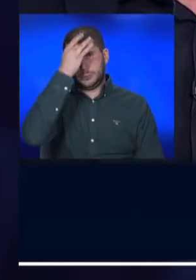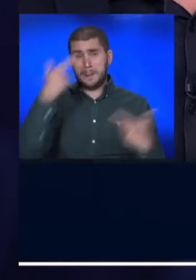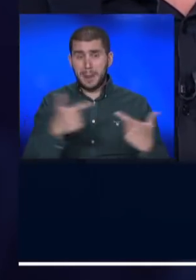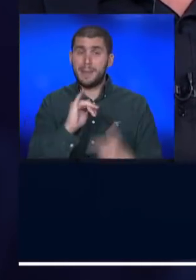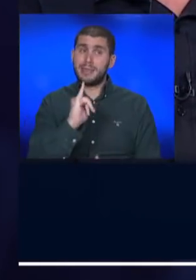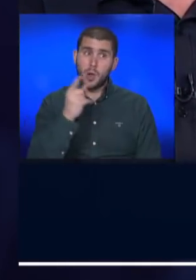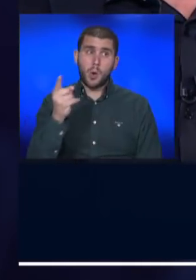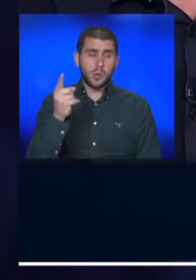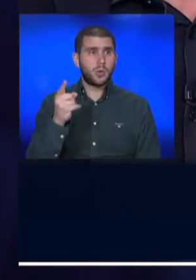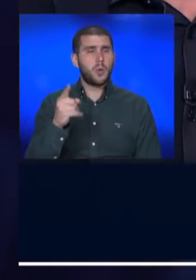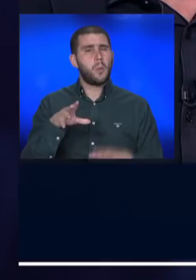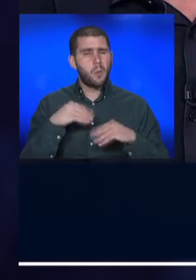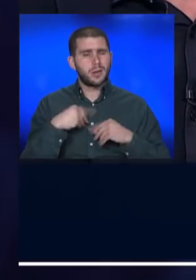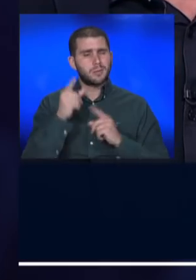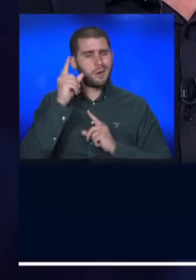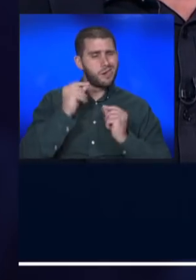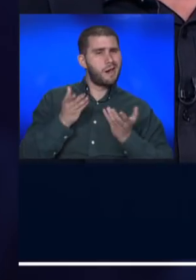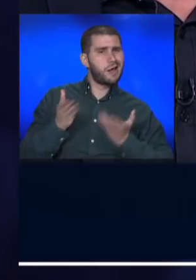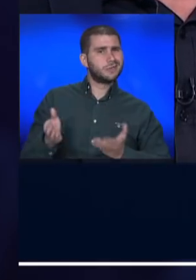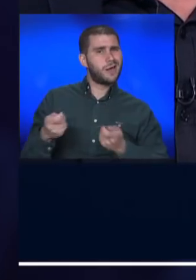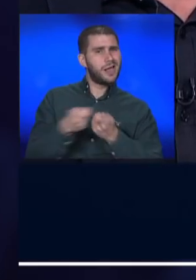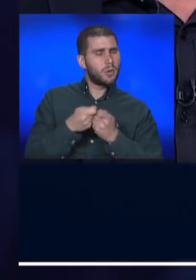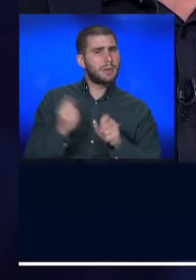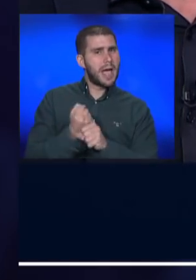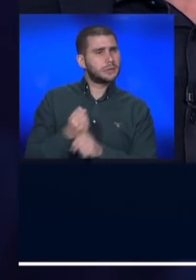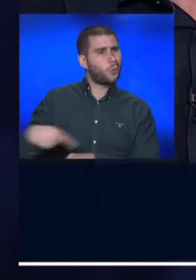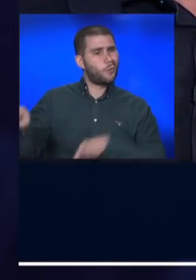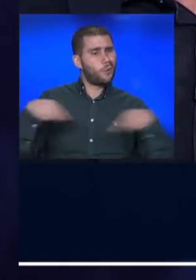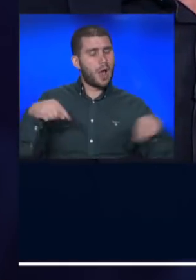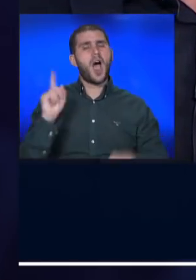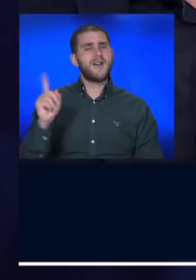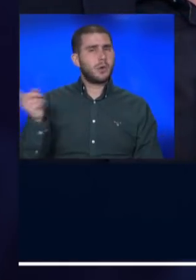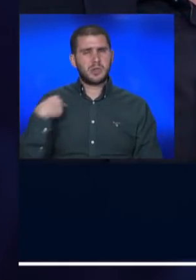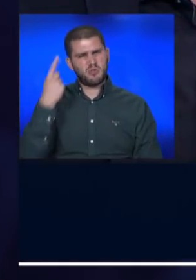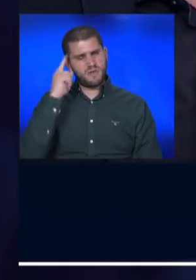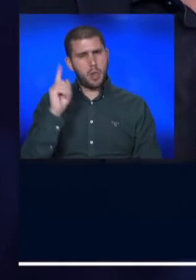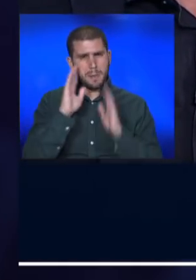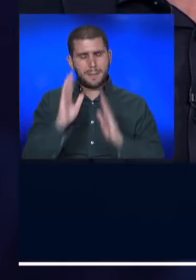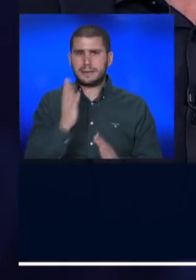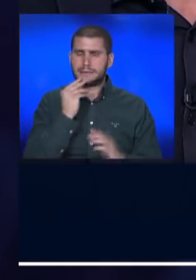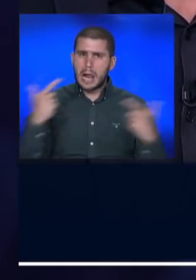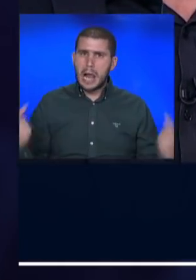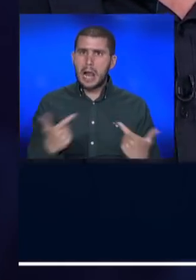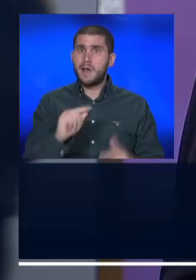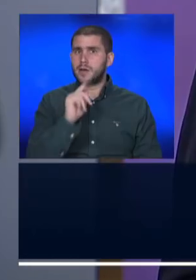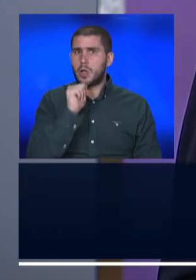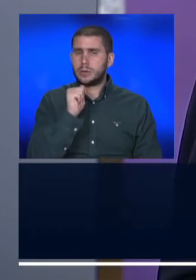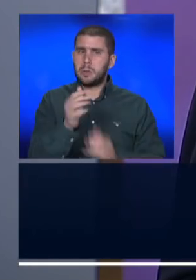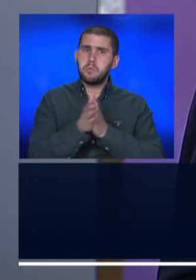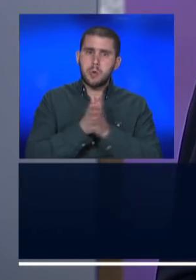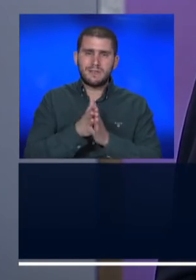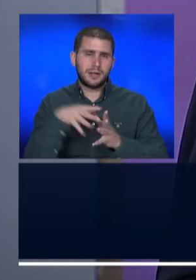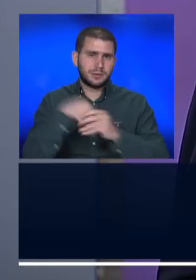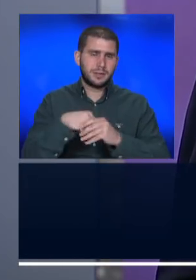לקרוץ לארגונים אחרים שהם יעשו את העבודה בשבילו, אבל לא נראה לי שישראל עכשיו נכנסת, רוצה מוטיבציה להיכנס ללחימה